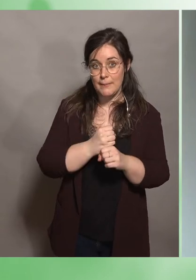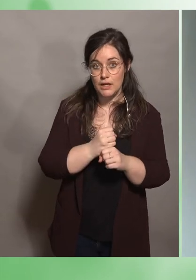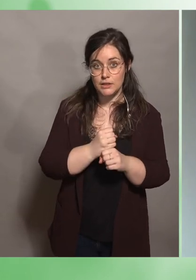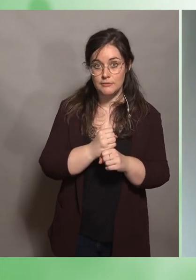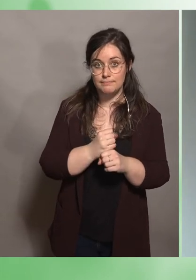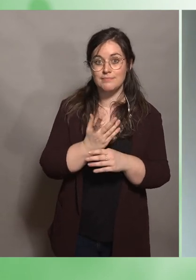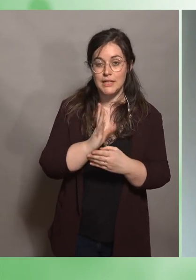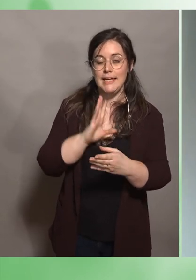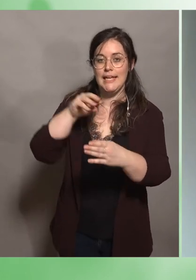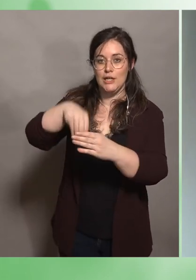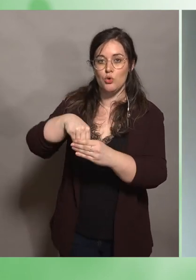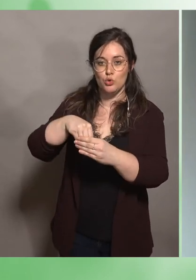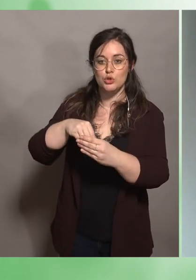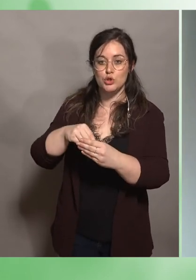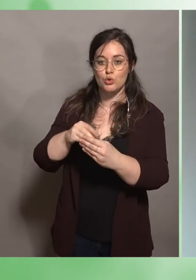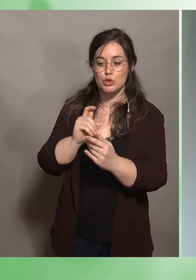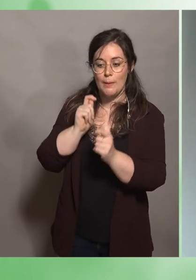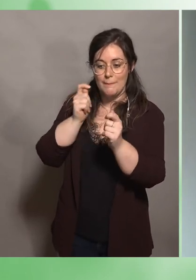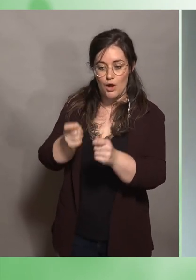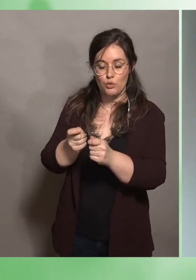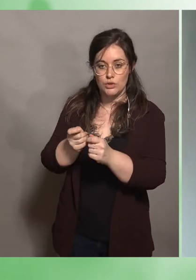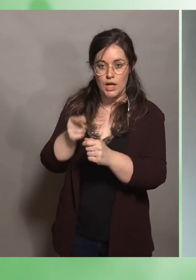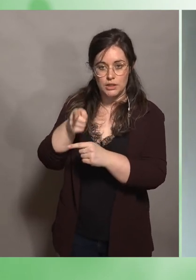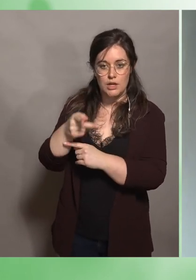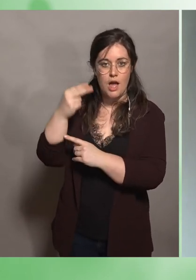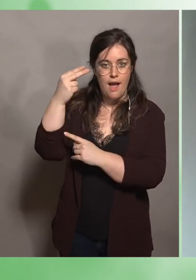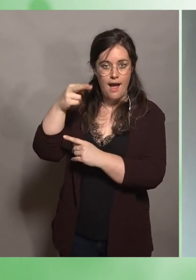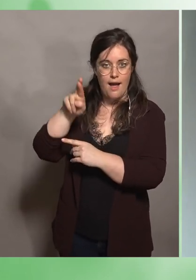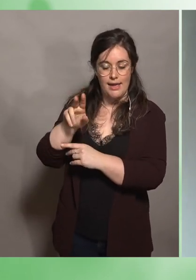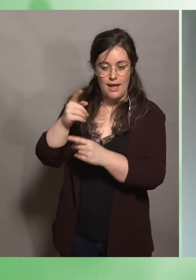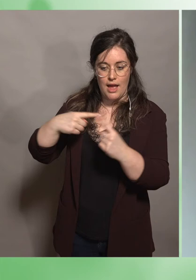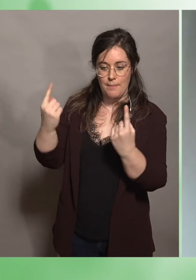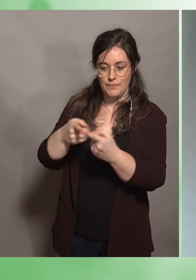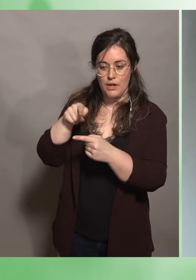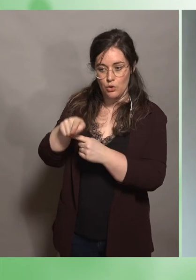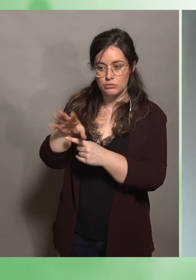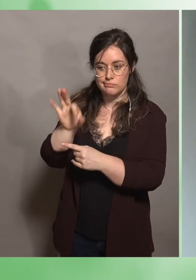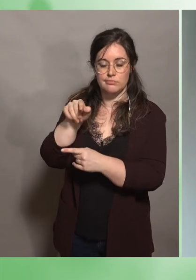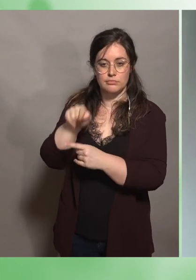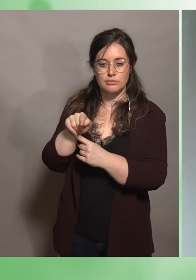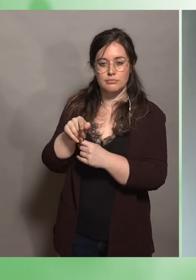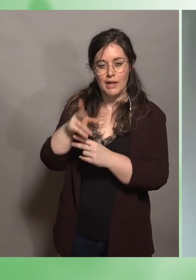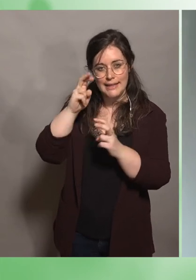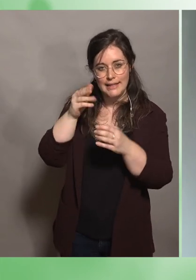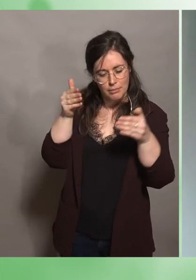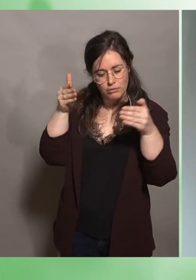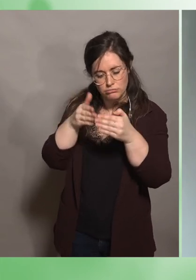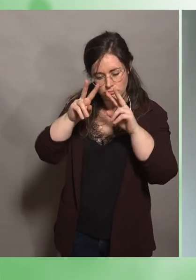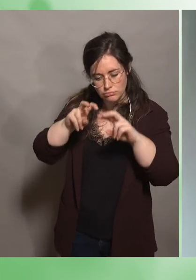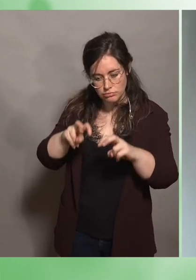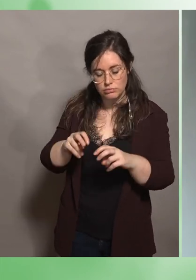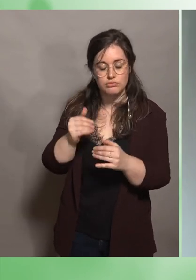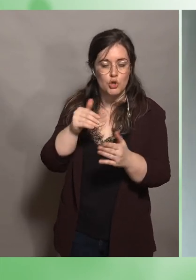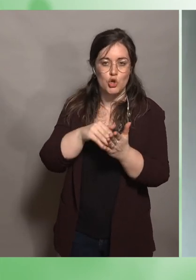eine Inklusionsbeauftragte aus der HR-Abteilung auch nominiert habe, die sich diesem Thema extrem intensiv gewidmet hat und nach wie vor